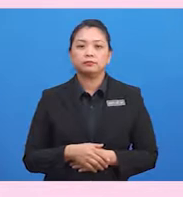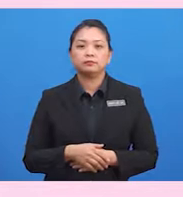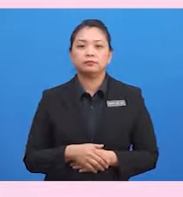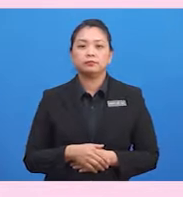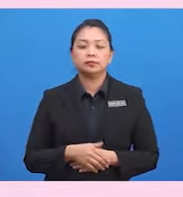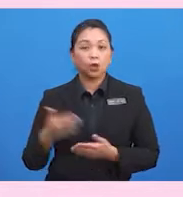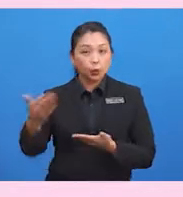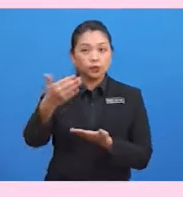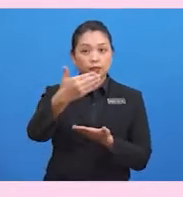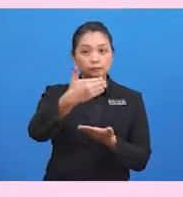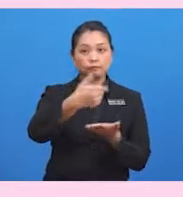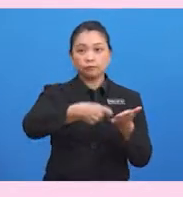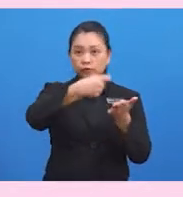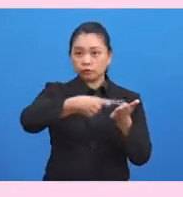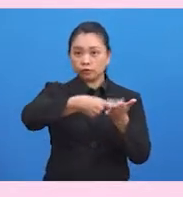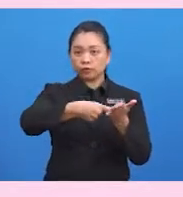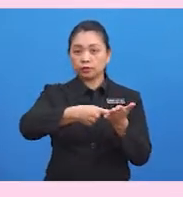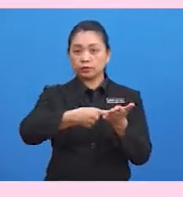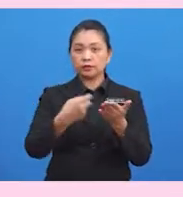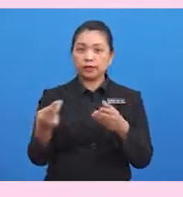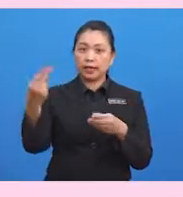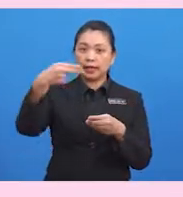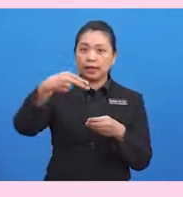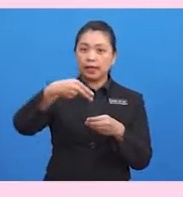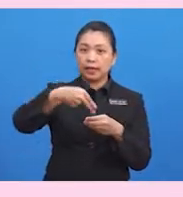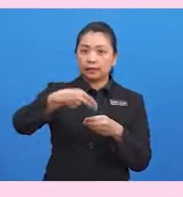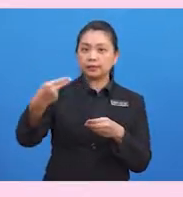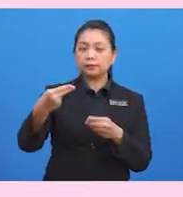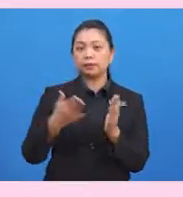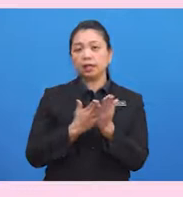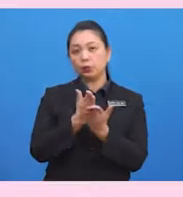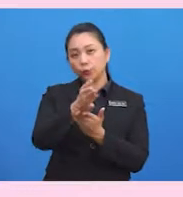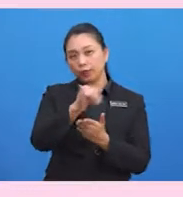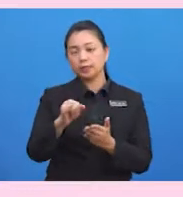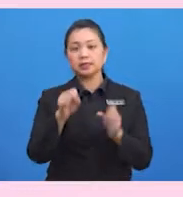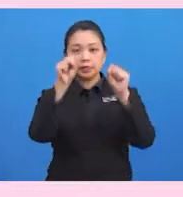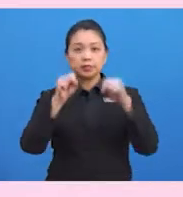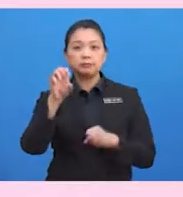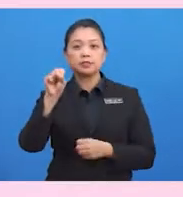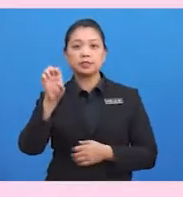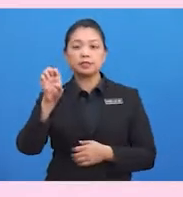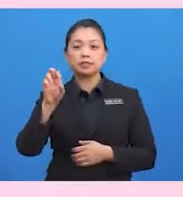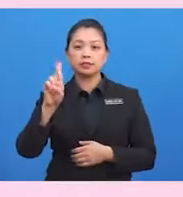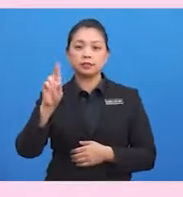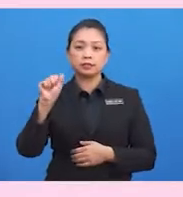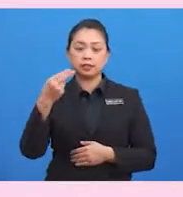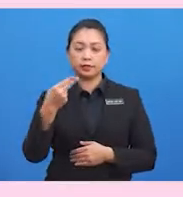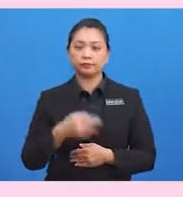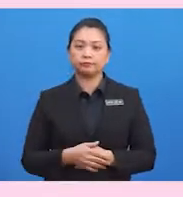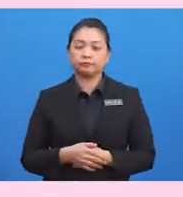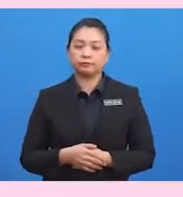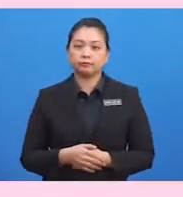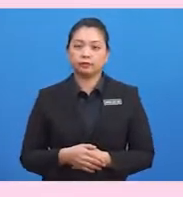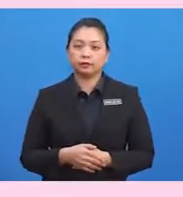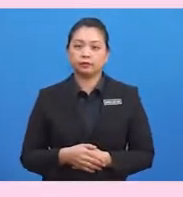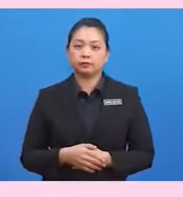berperanan mengutip Hai dan hasil-hasil lain melalui sistem serah Selain itu seorang pembersih